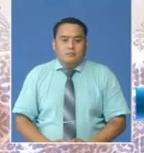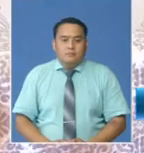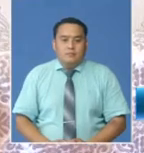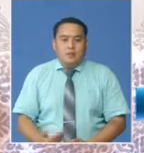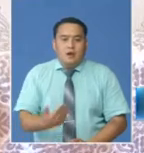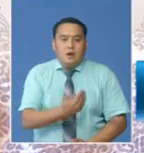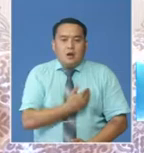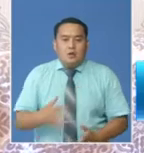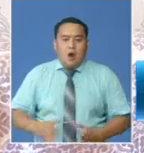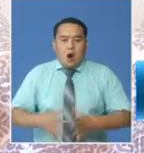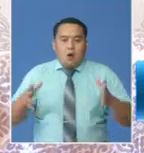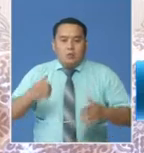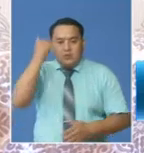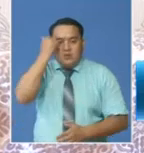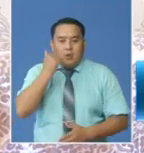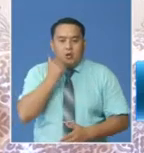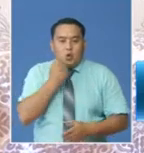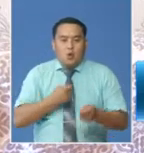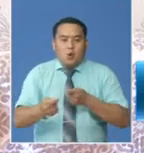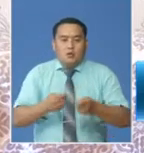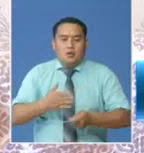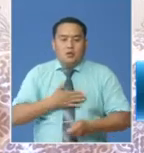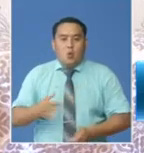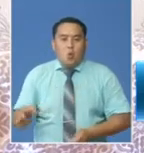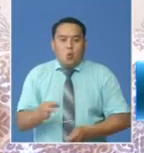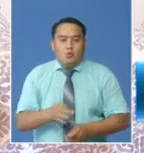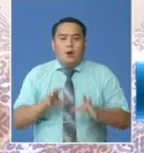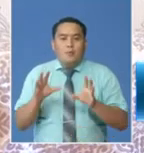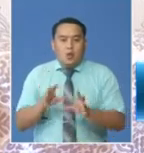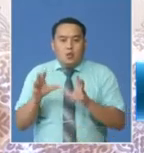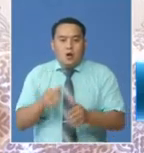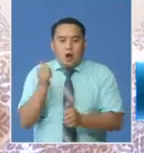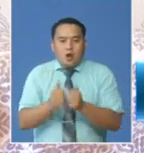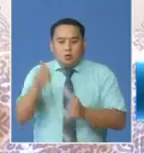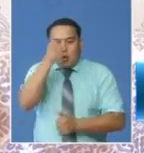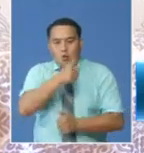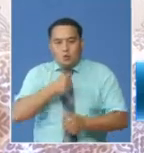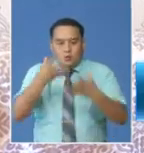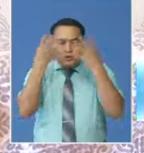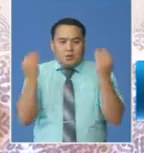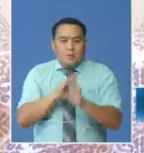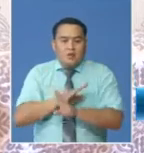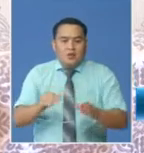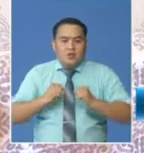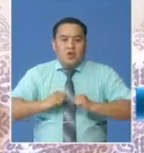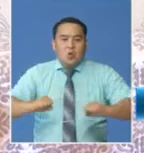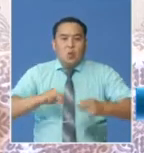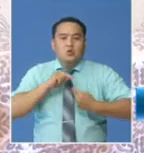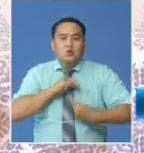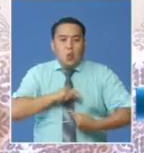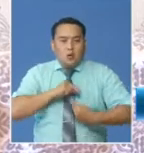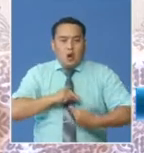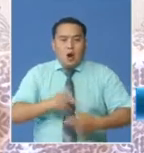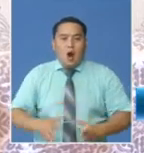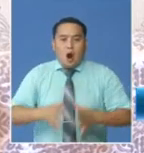Хочу выразить огромную благодарность руководству нашей области за такую заботу. Каждый год они не забывают о нас, героях труда. Они